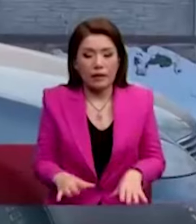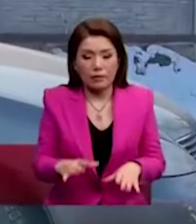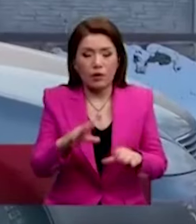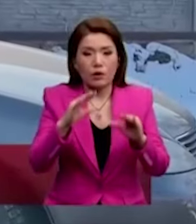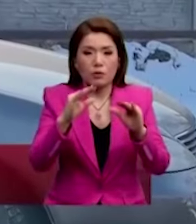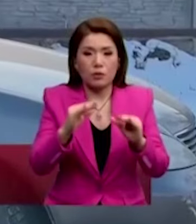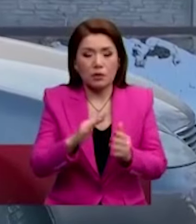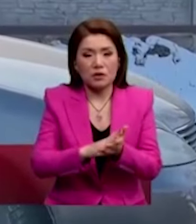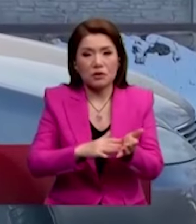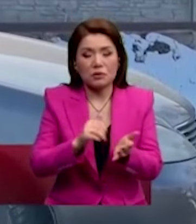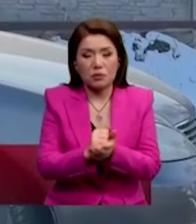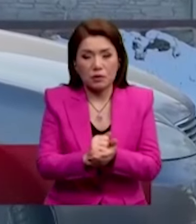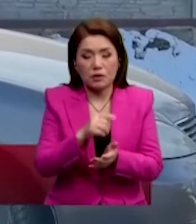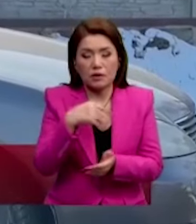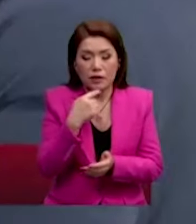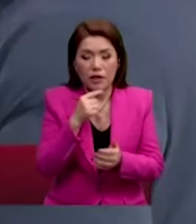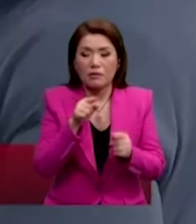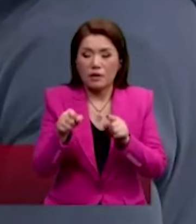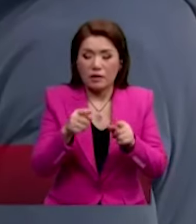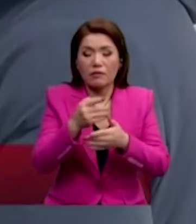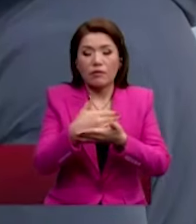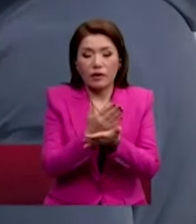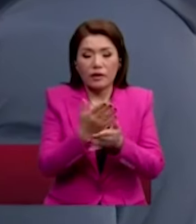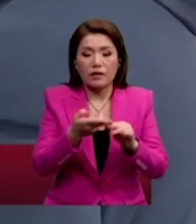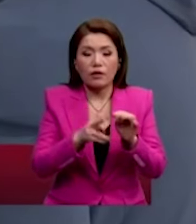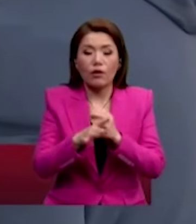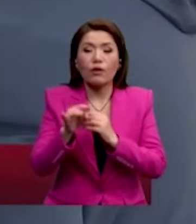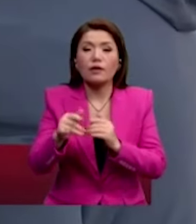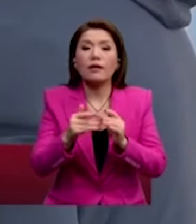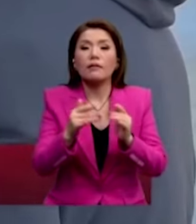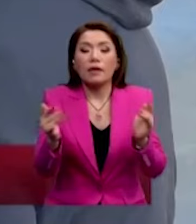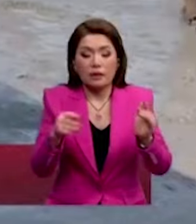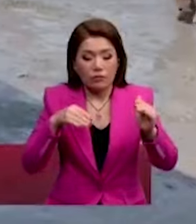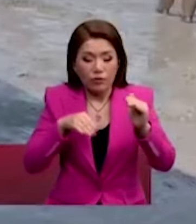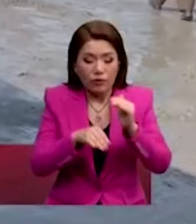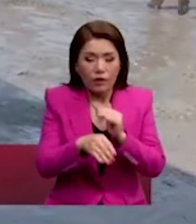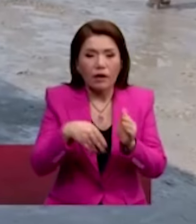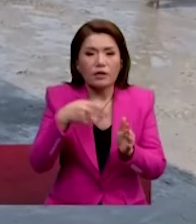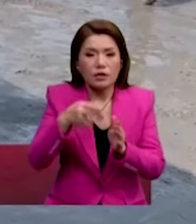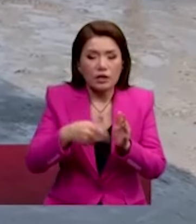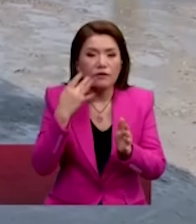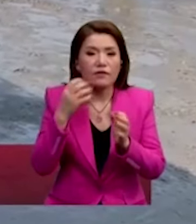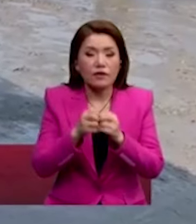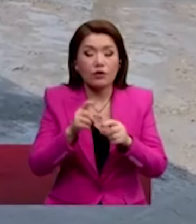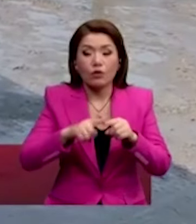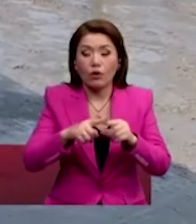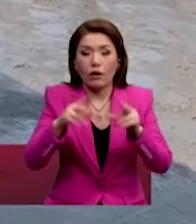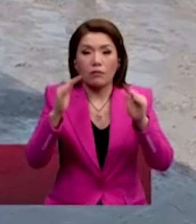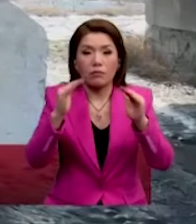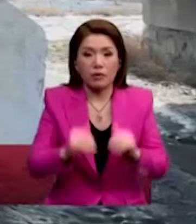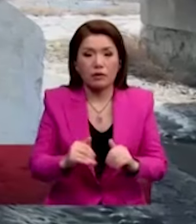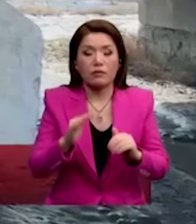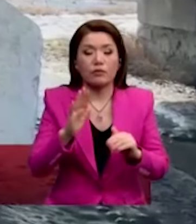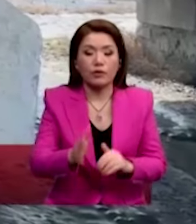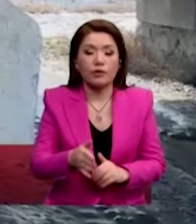түсіп барады дейді. Бетоны үгітіліп, әр жерден бір жарылған деп отыр. Қос жолақты шойын жолдан сағат сайын пойыз зулаған соң бір күні құламасына кім кепіл